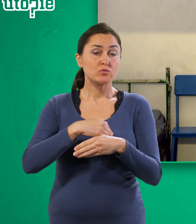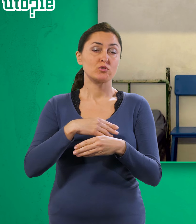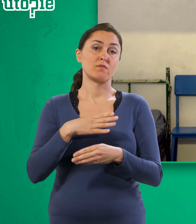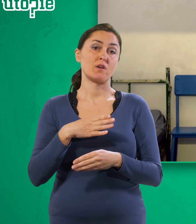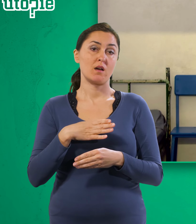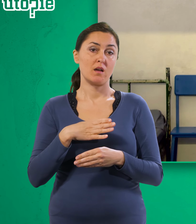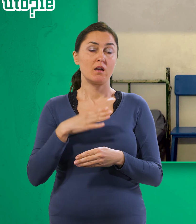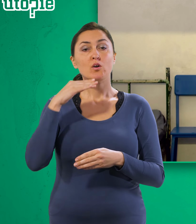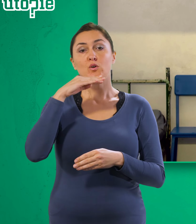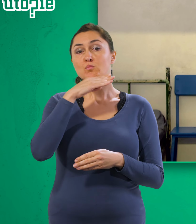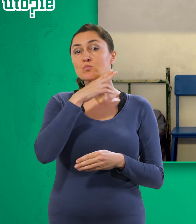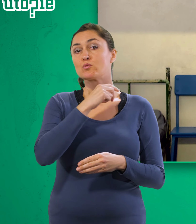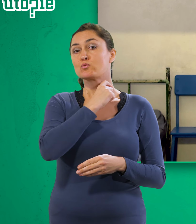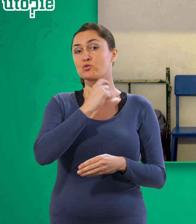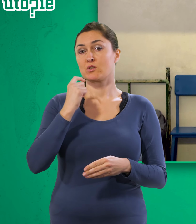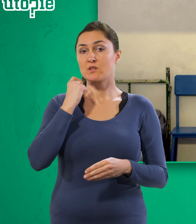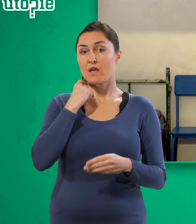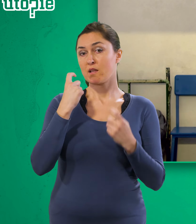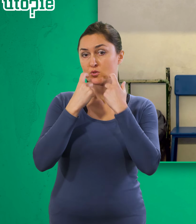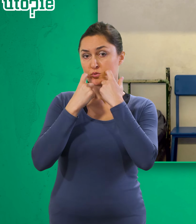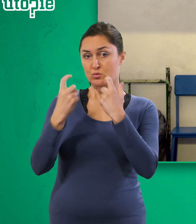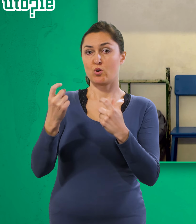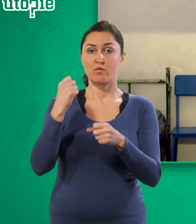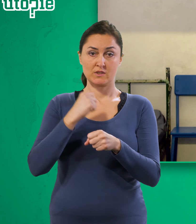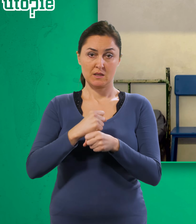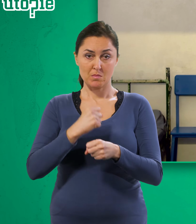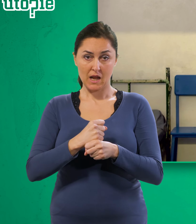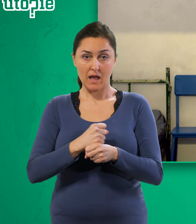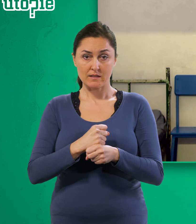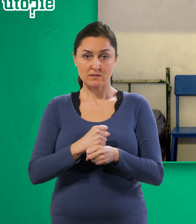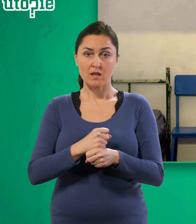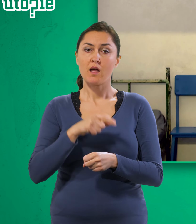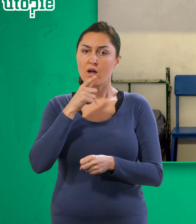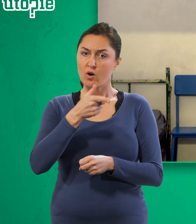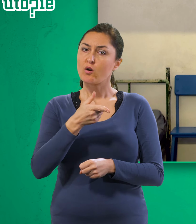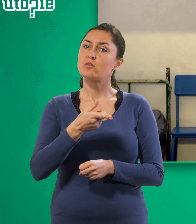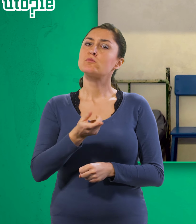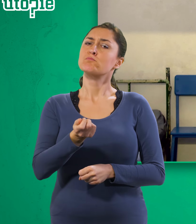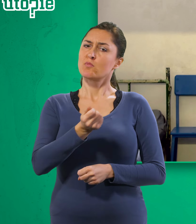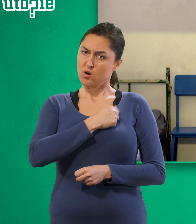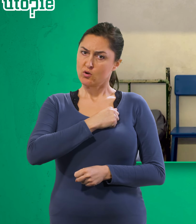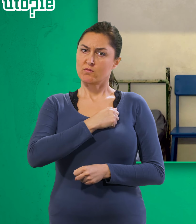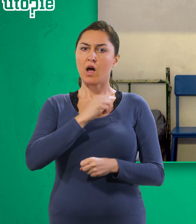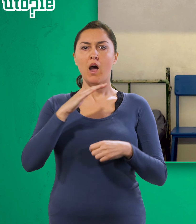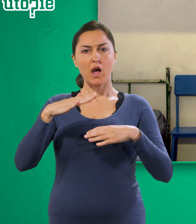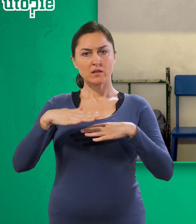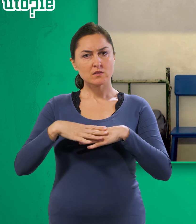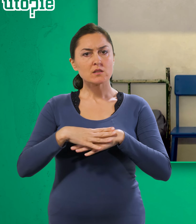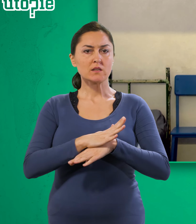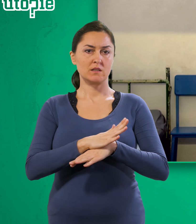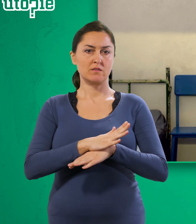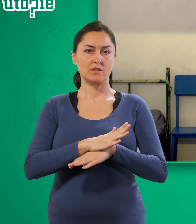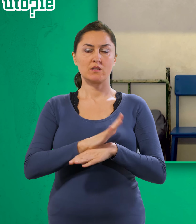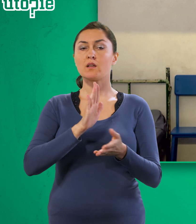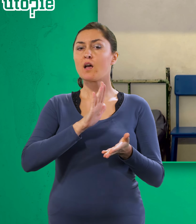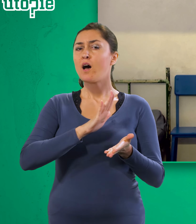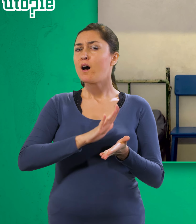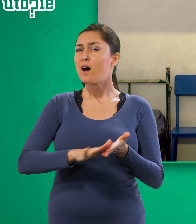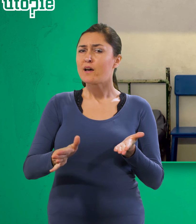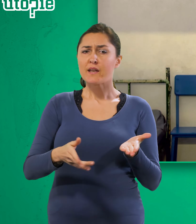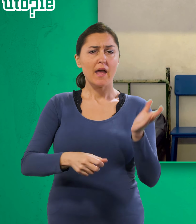jeho cely vstoupil tehdy duchovní. Člověk, který přišel plný entuziasmu mezi